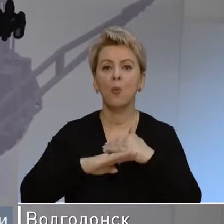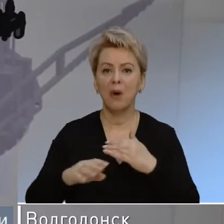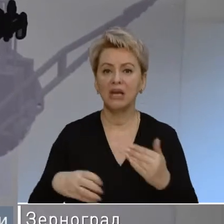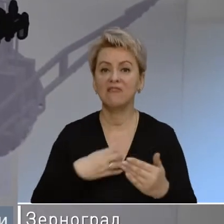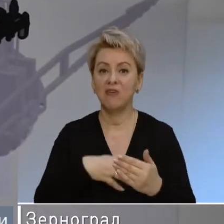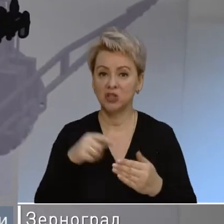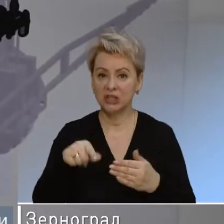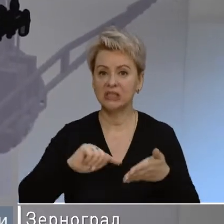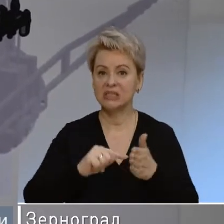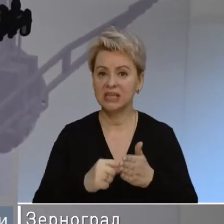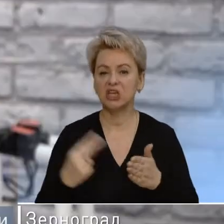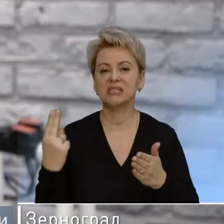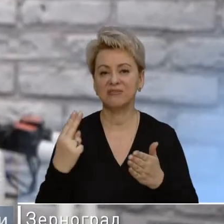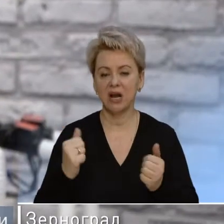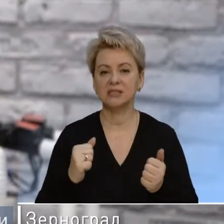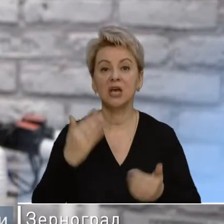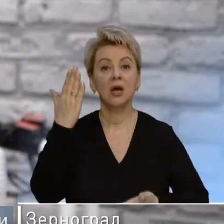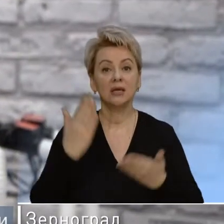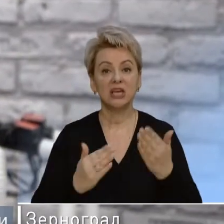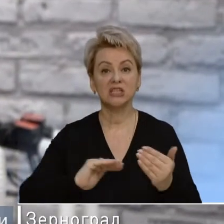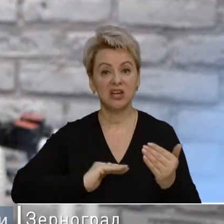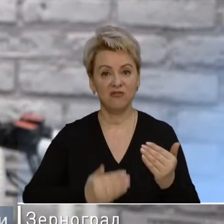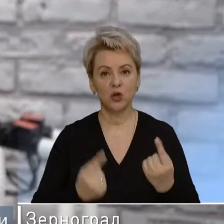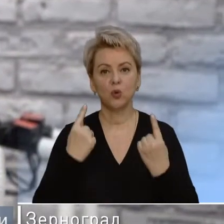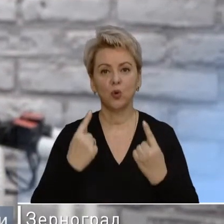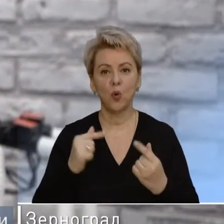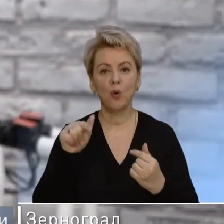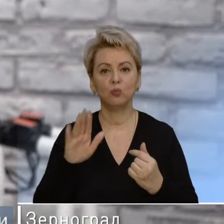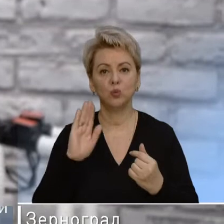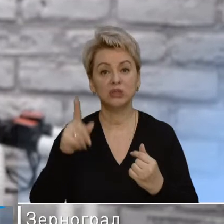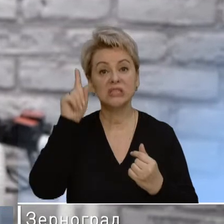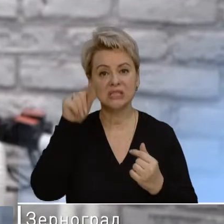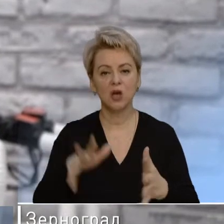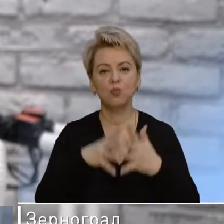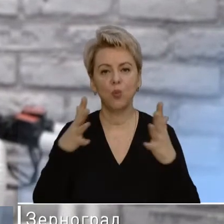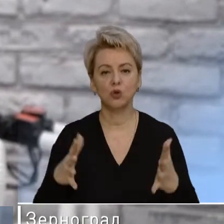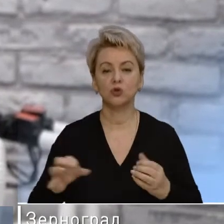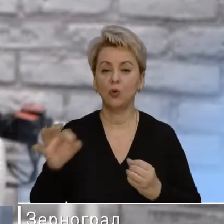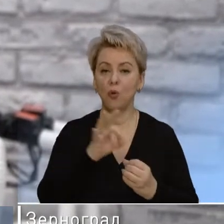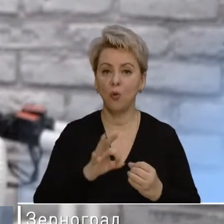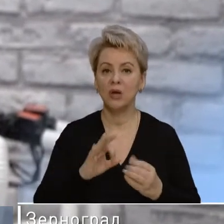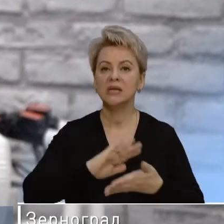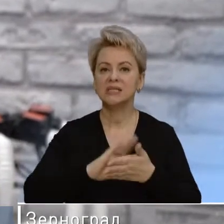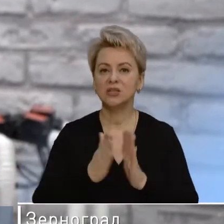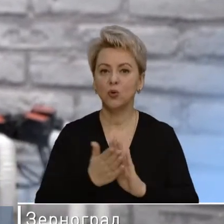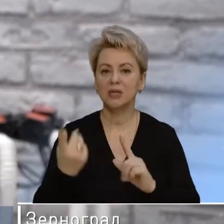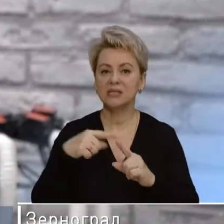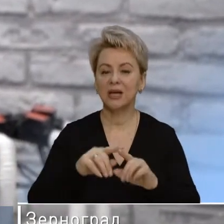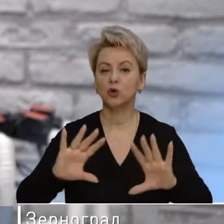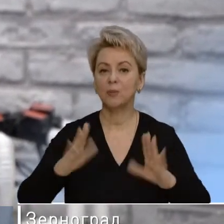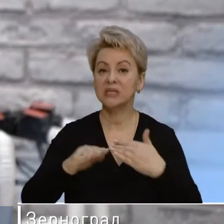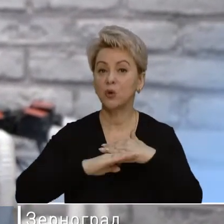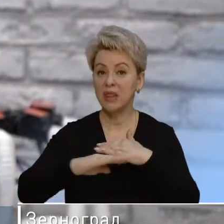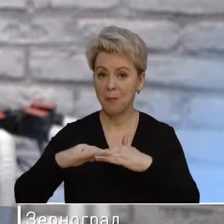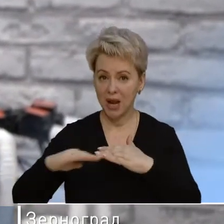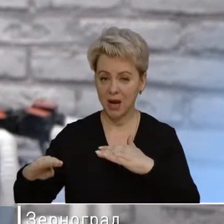одной из основных целей цифровизации. Если фермер и крупный холдинг будет больше знать о ситуации, которая происходит на